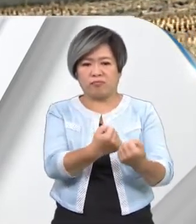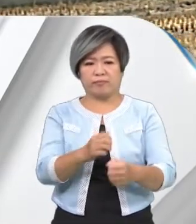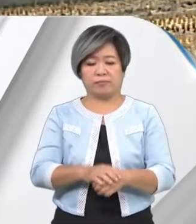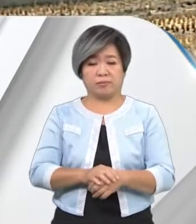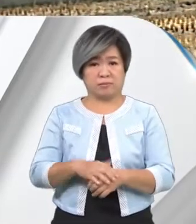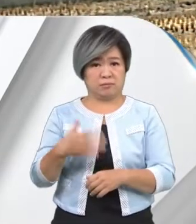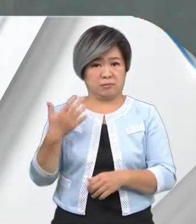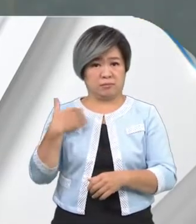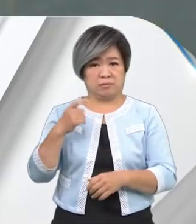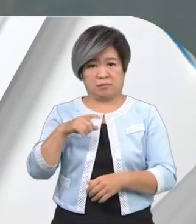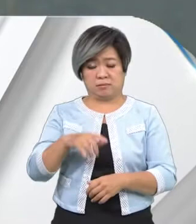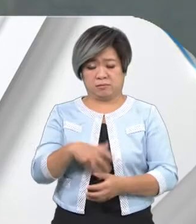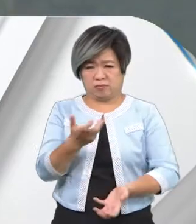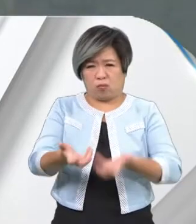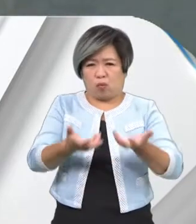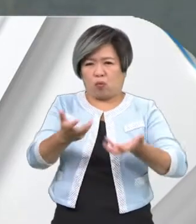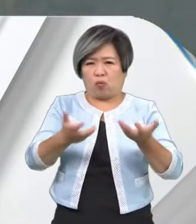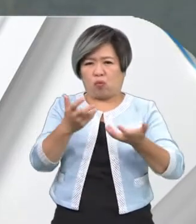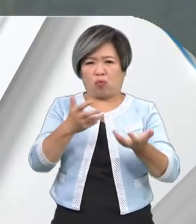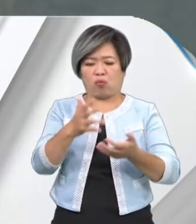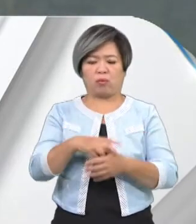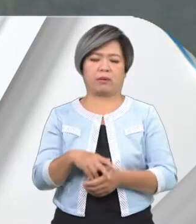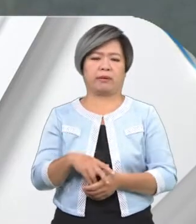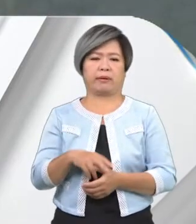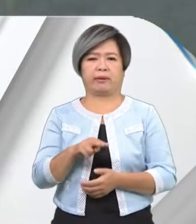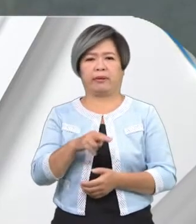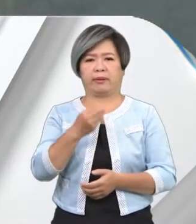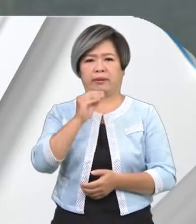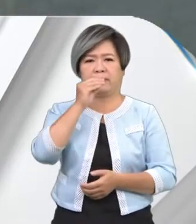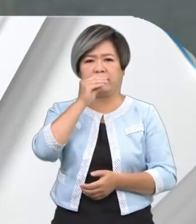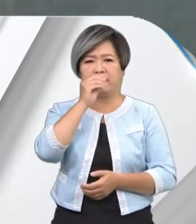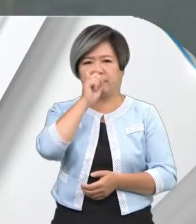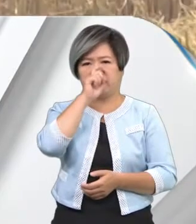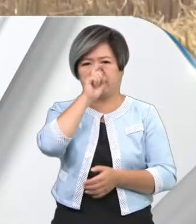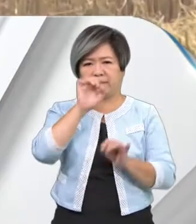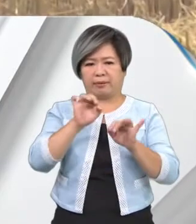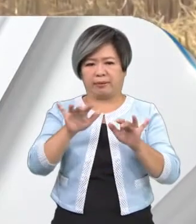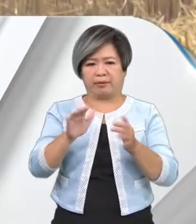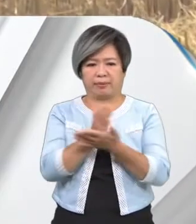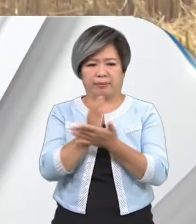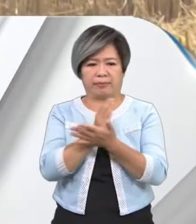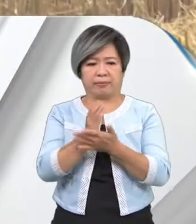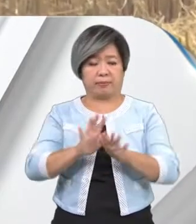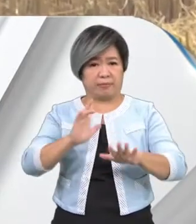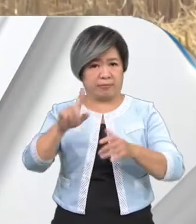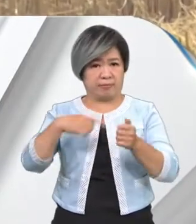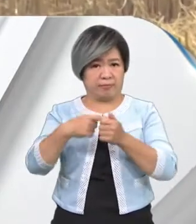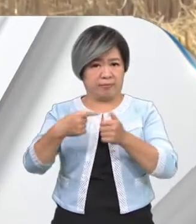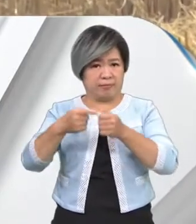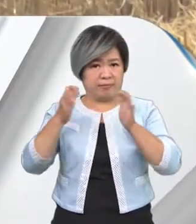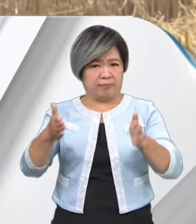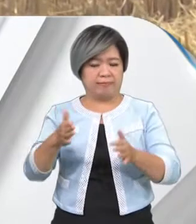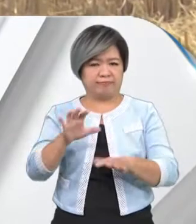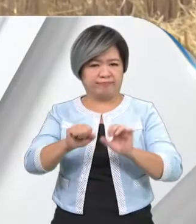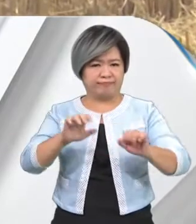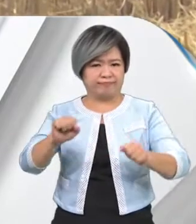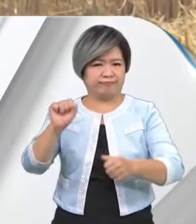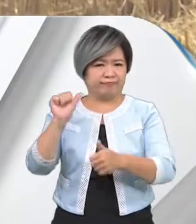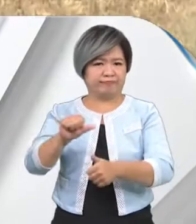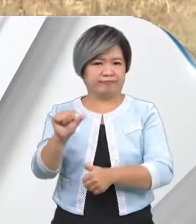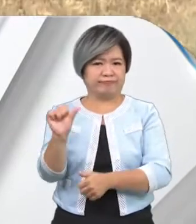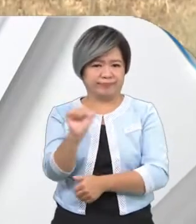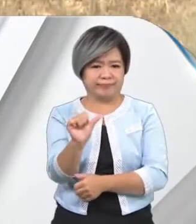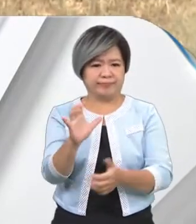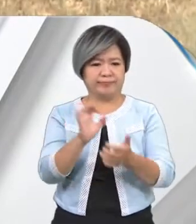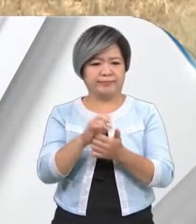无干，而且不然批评。只有台农业环保局的统计，今年一期土作只有5000公顷不然发，故说同地田